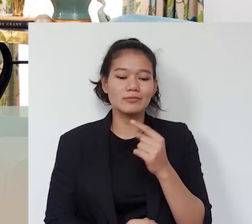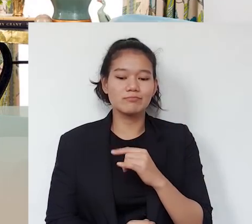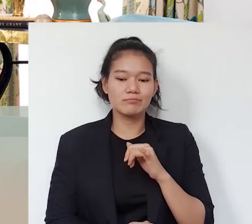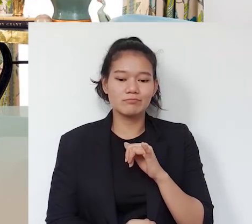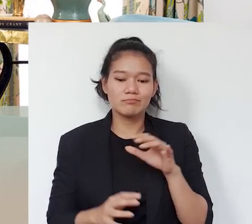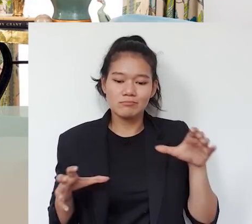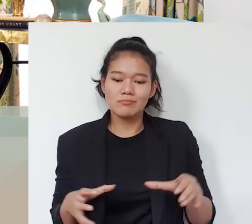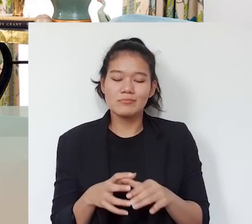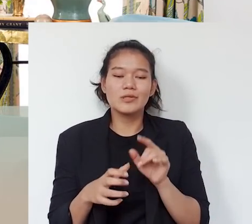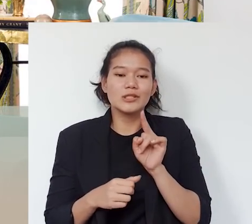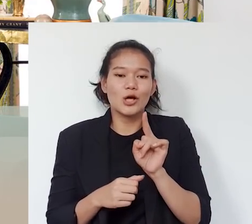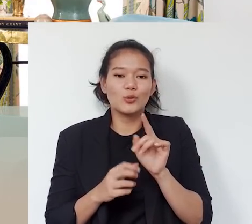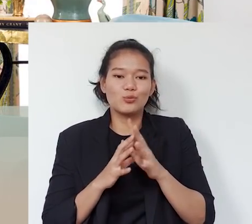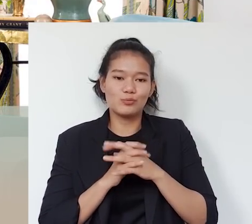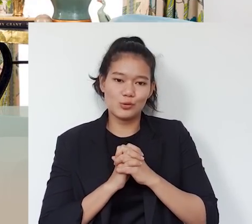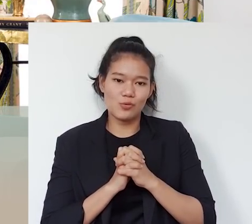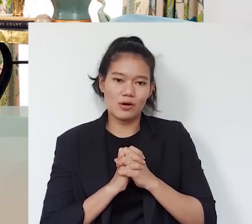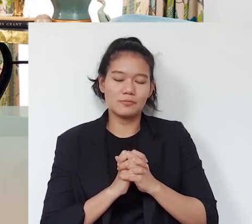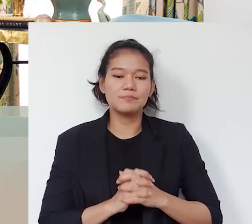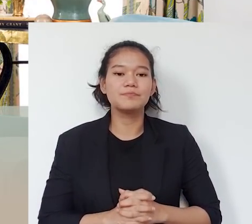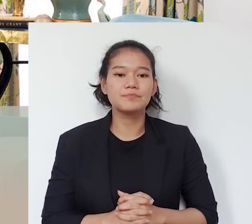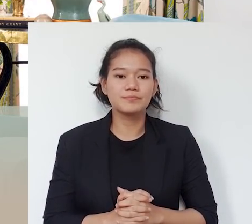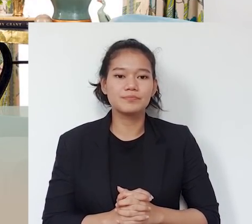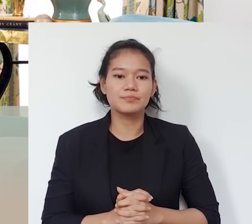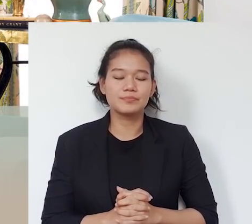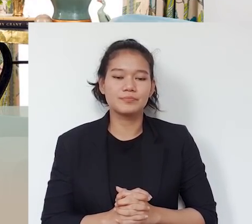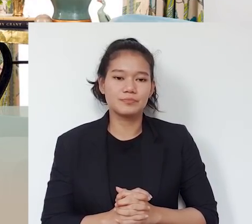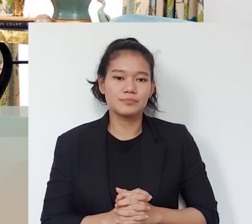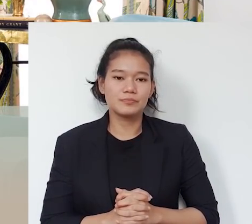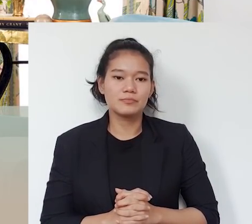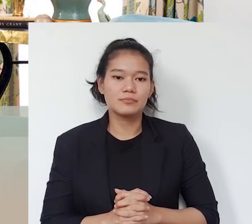Mari kita bersatu di dalam doa.